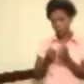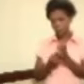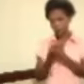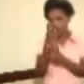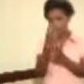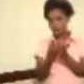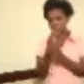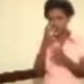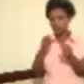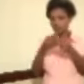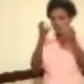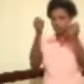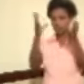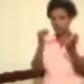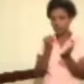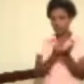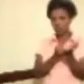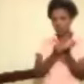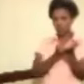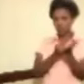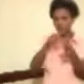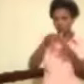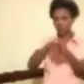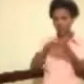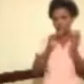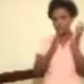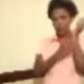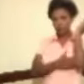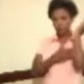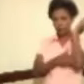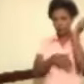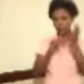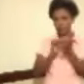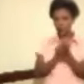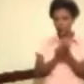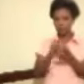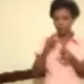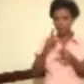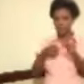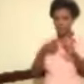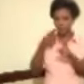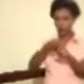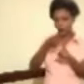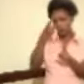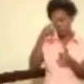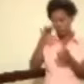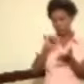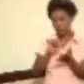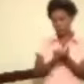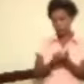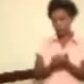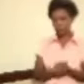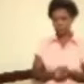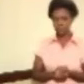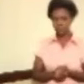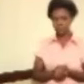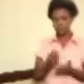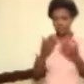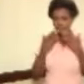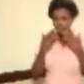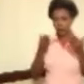insister sur l'affaire de production, parce que nous connaissons que un thème qui pourra venir exactement sur ça. Merci.